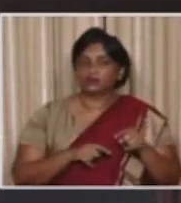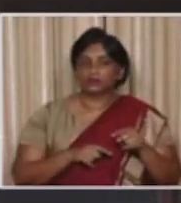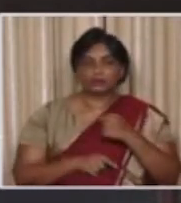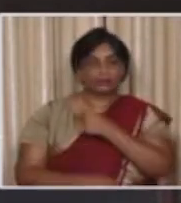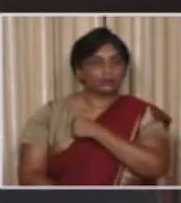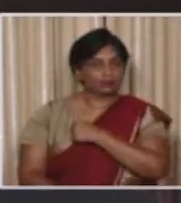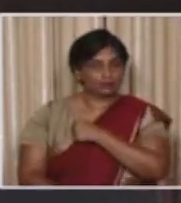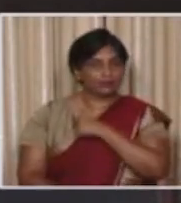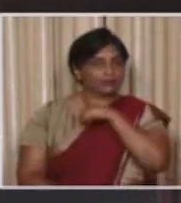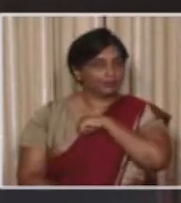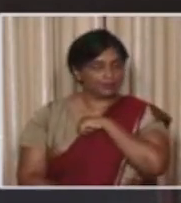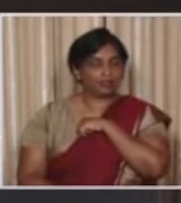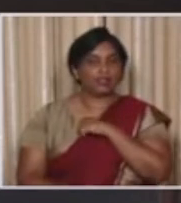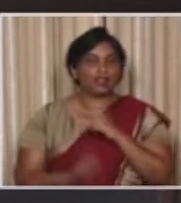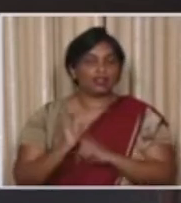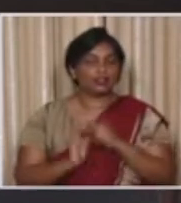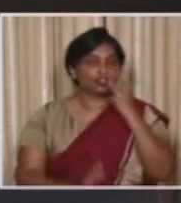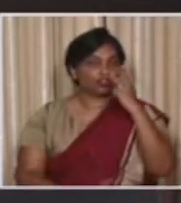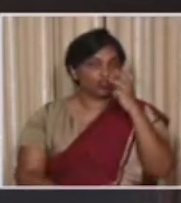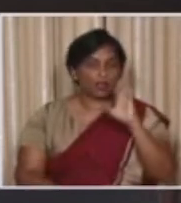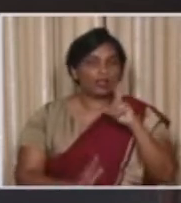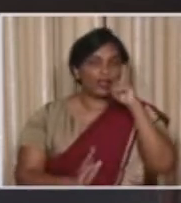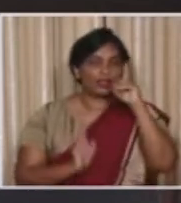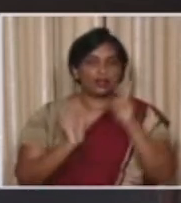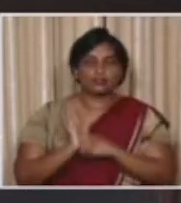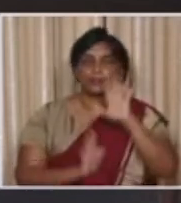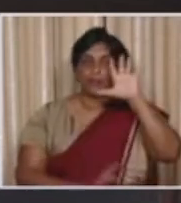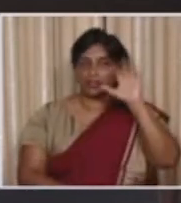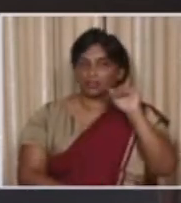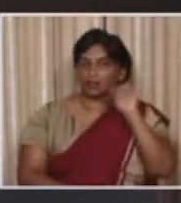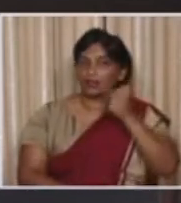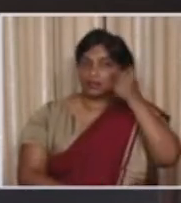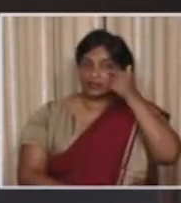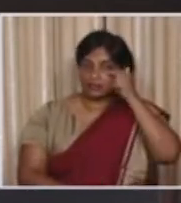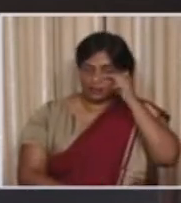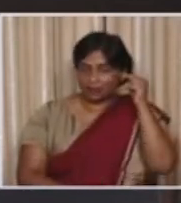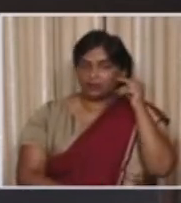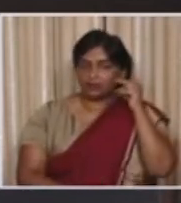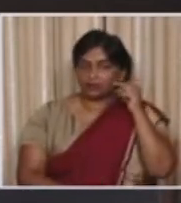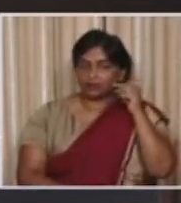එක බපුට දාන 1,300,000 අපි 1,500,000කට ගෙනාවා. ඇහැර දාන